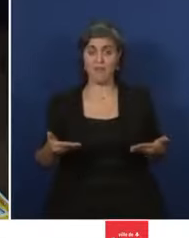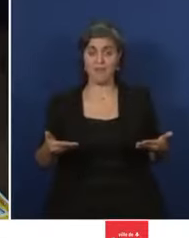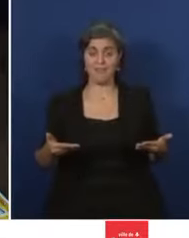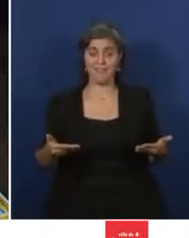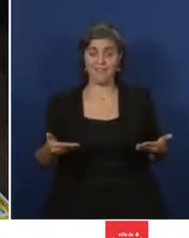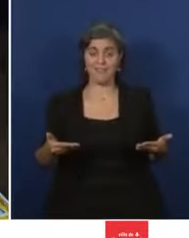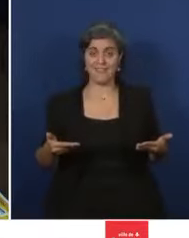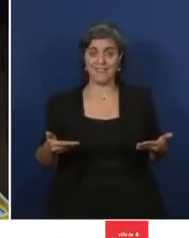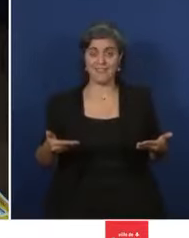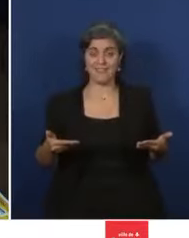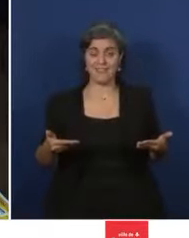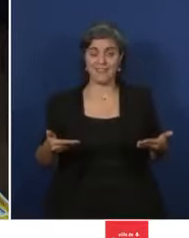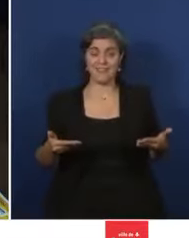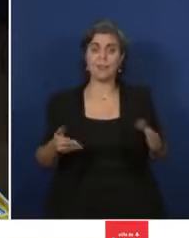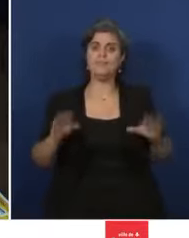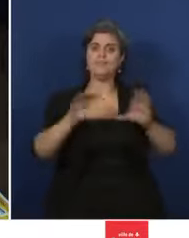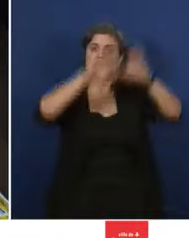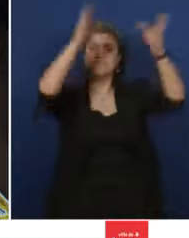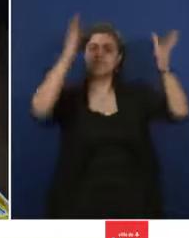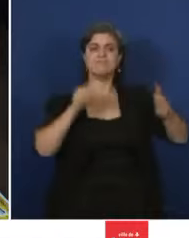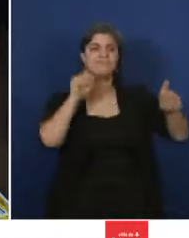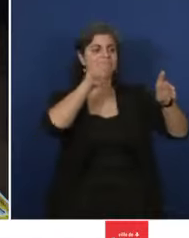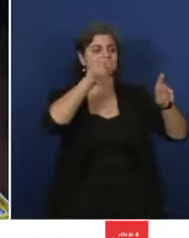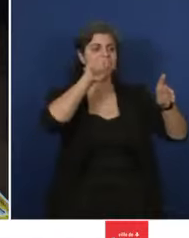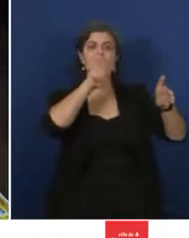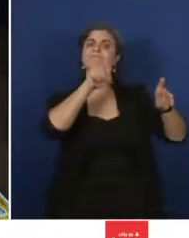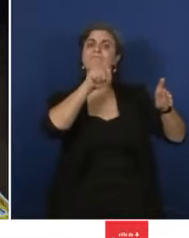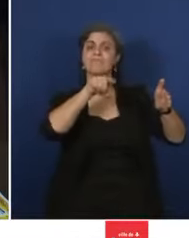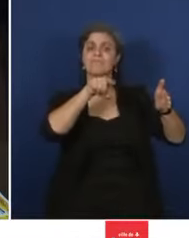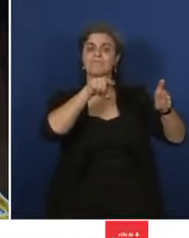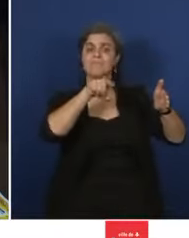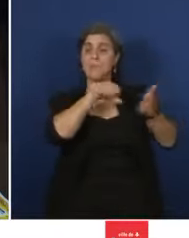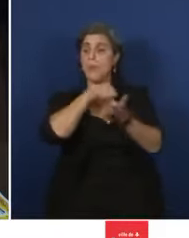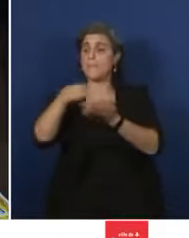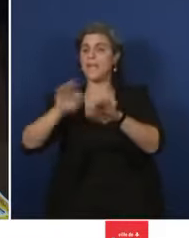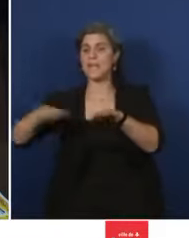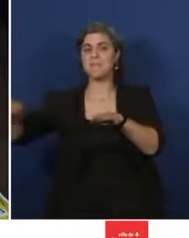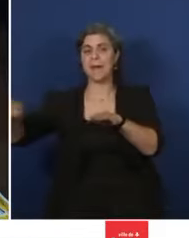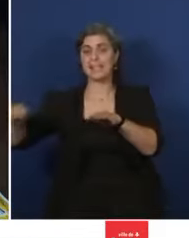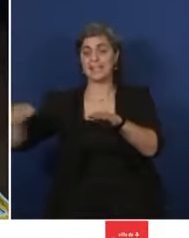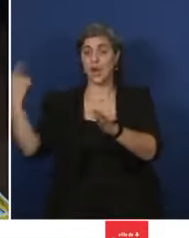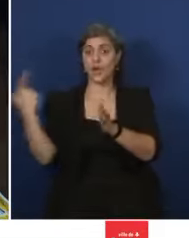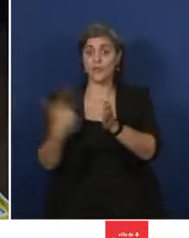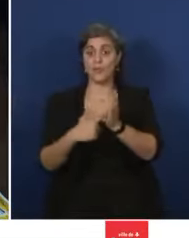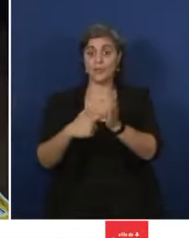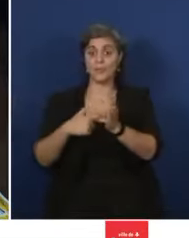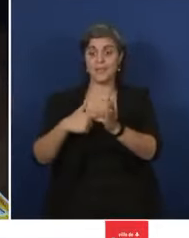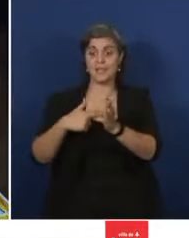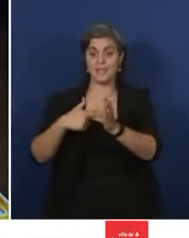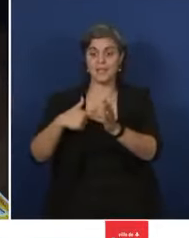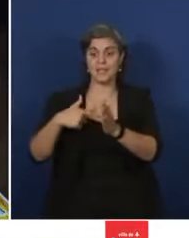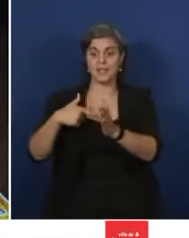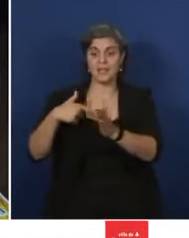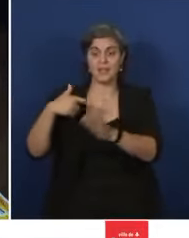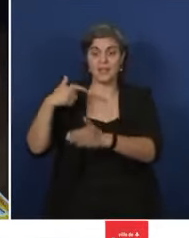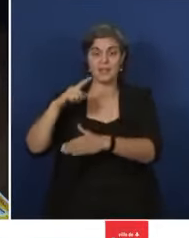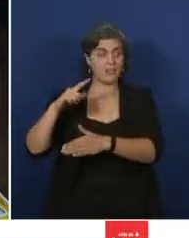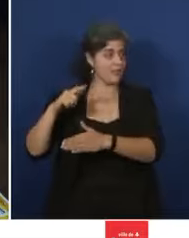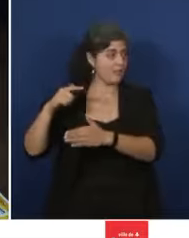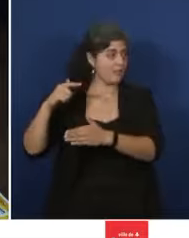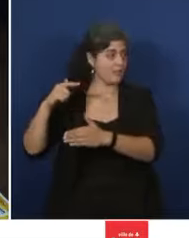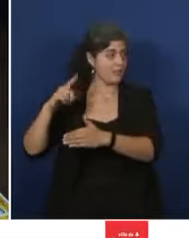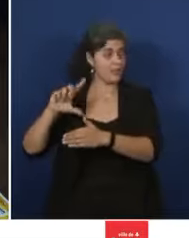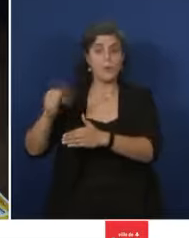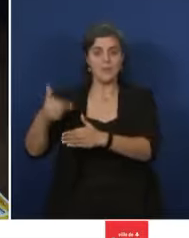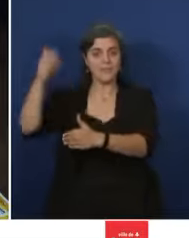fourniture et poste de rodateurs expire en octobre 2001. Donc ce mois-ci, il est donc tout à fait normal et indispensable qu'il y